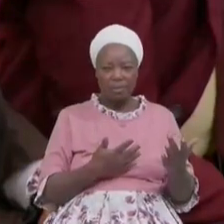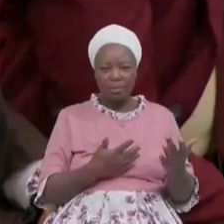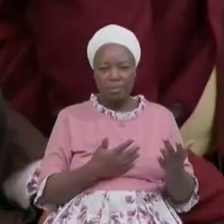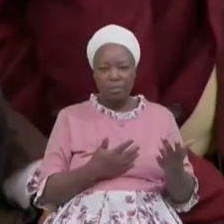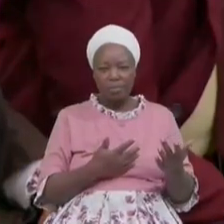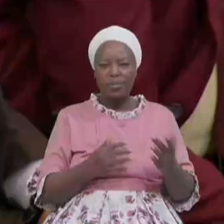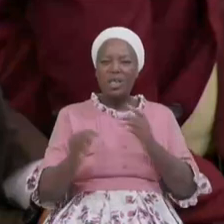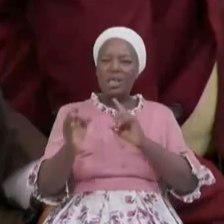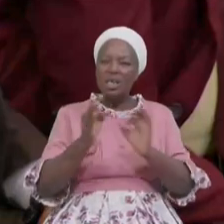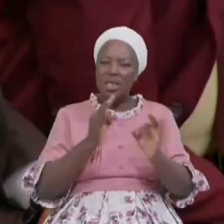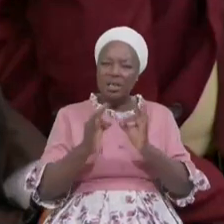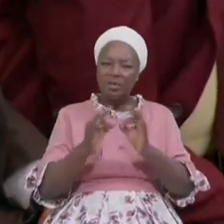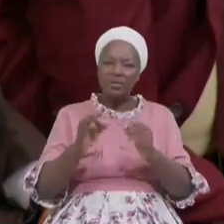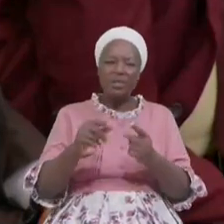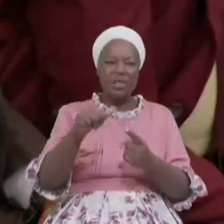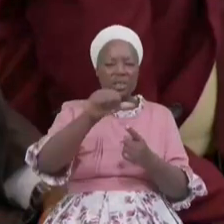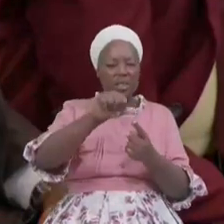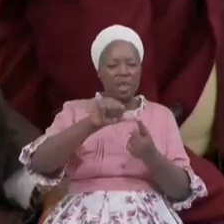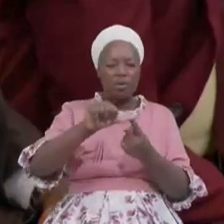est-ce que la circoncision de cœur,